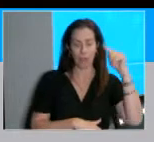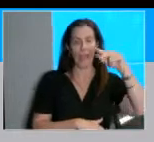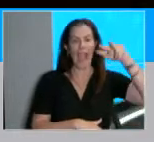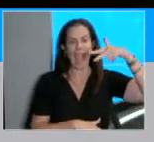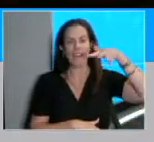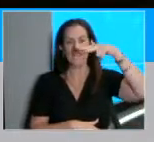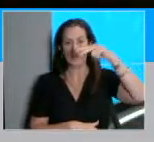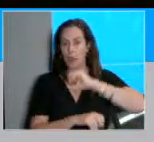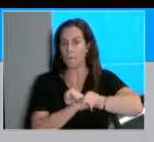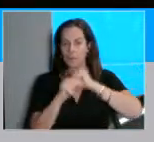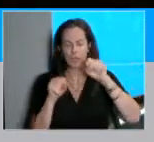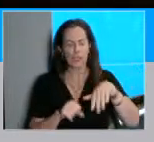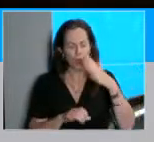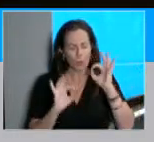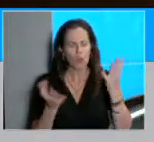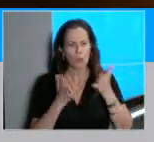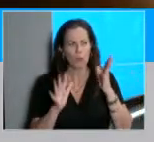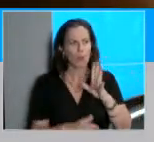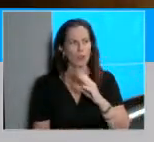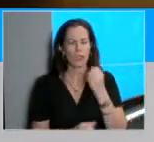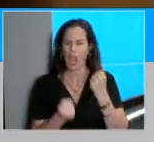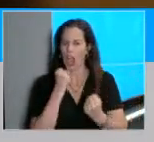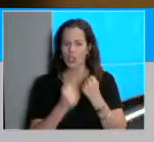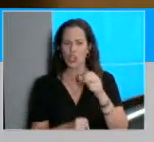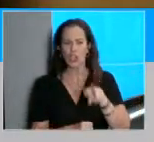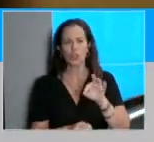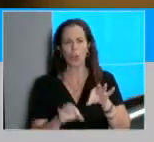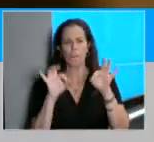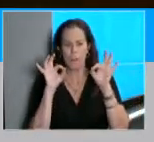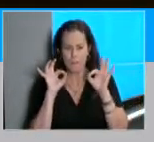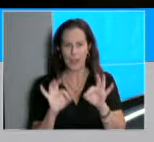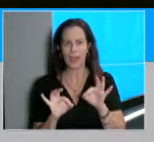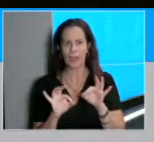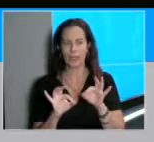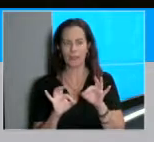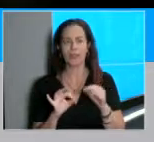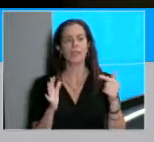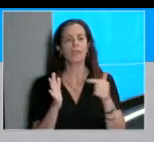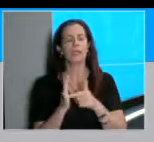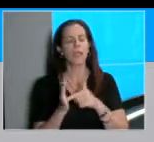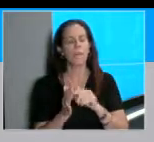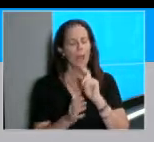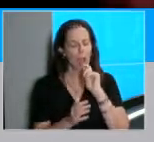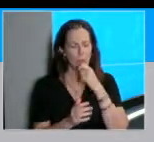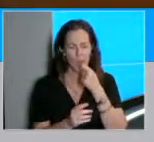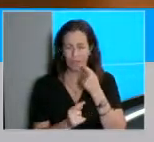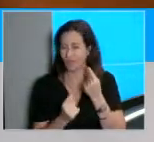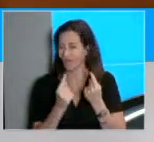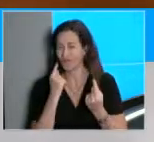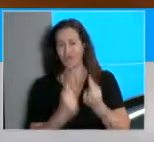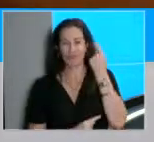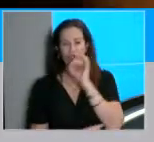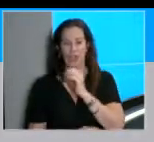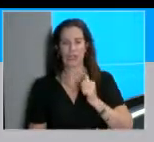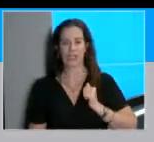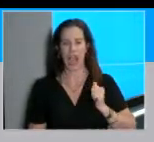רחפני נפץ, זה יכול להיות פיגוע מאוד קשה. יש פה בהחלט תוצאה של מודיעין יוצא מן הכלל של